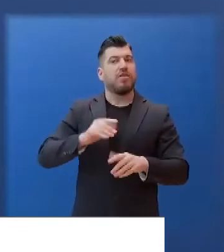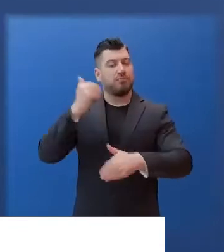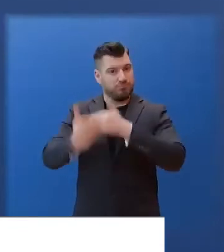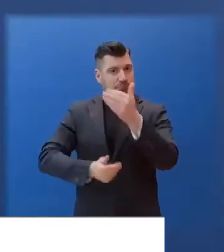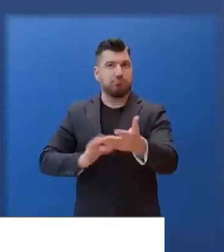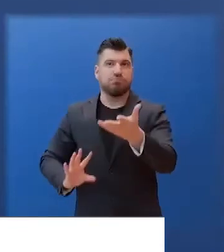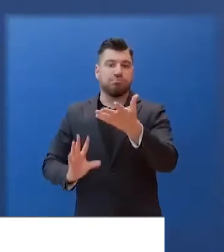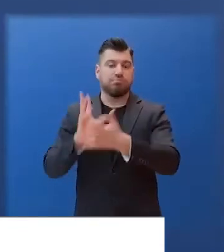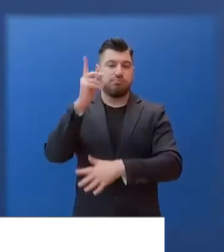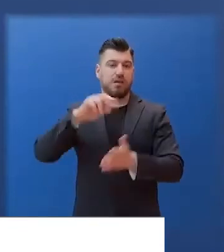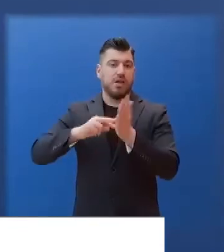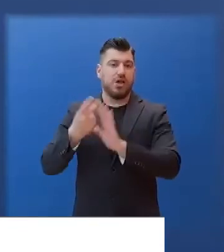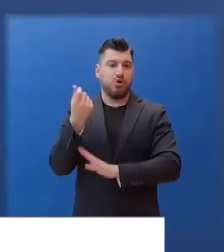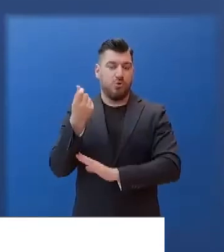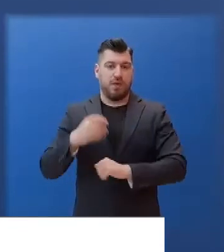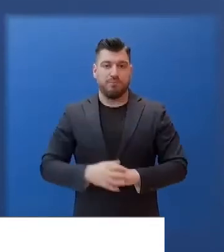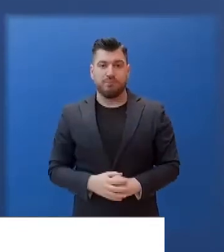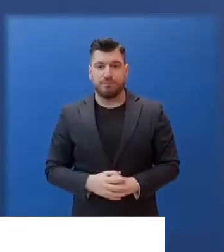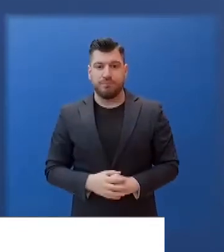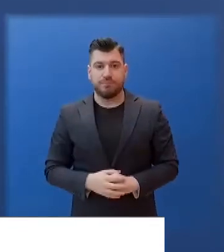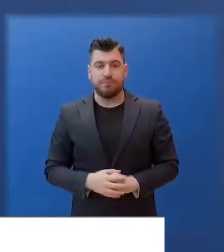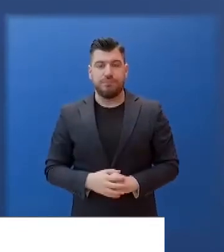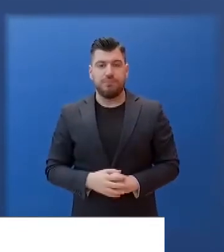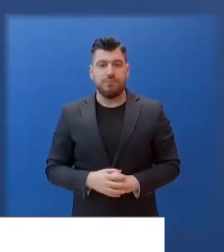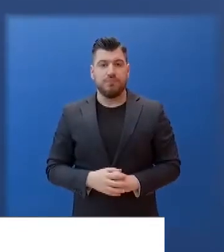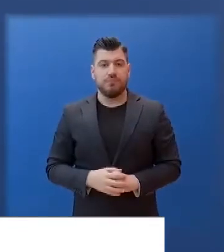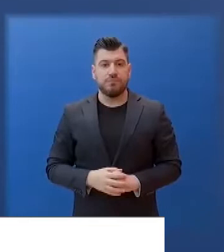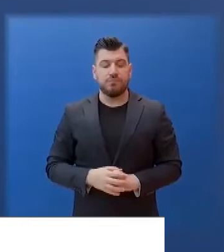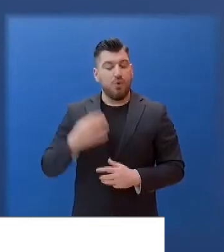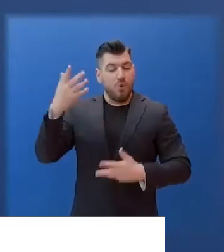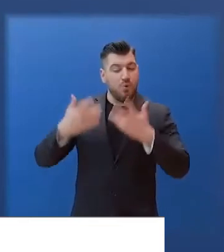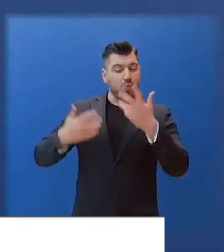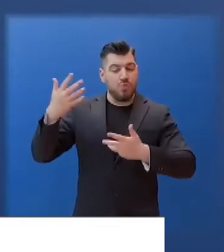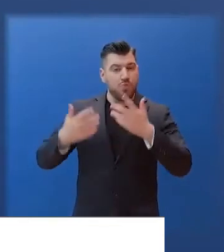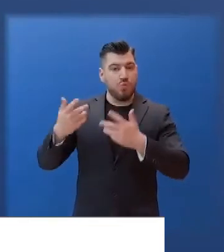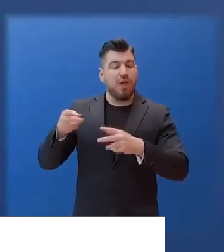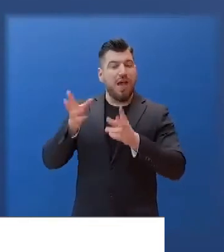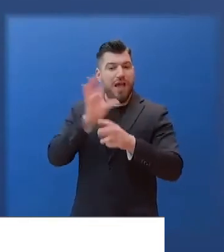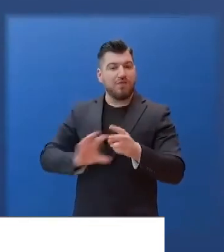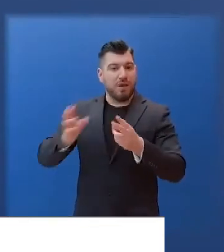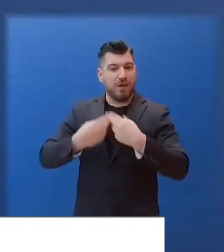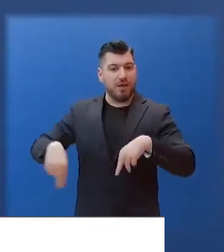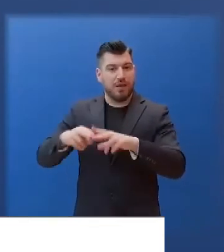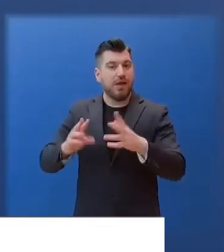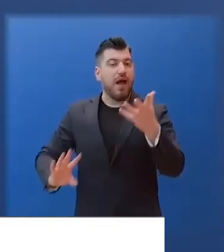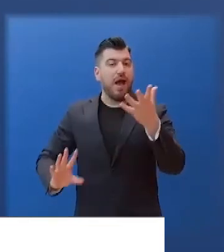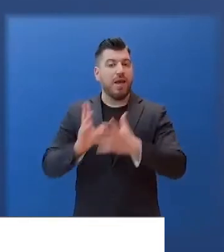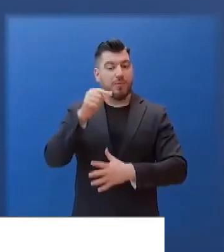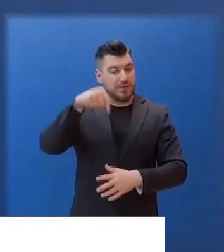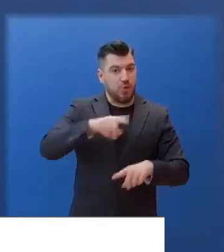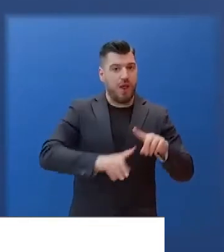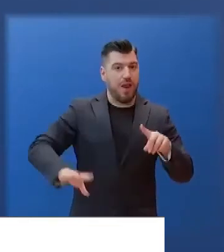οικονομικής ανάκαμψης και κοινωνικής ανάτασης. Όπως ήδη εκτιμάται από την Ευρωπαϊκή Επιτροπή, η ανάπτυξη φέτος θα φτάσει